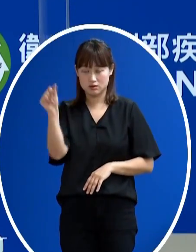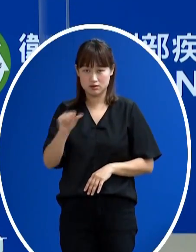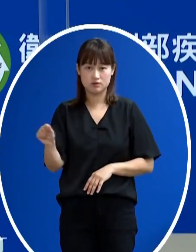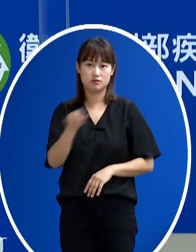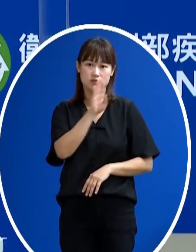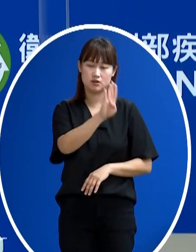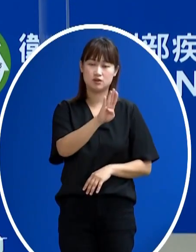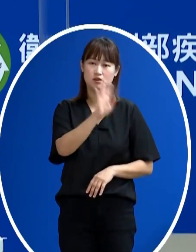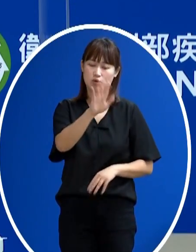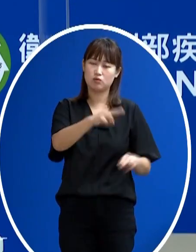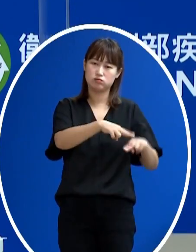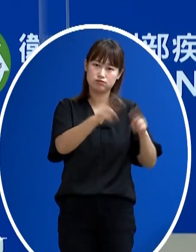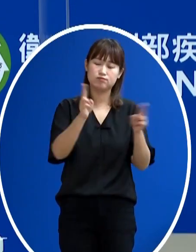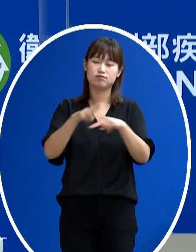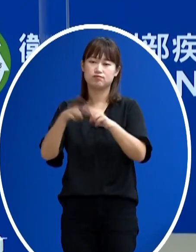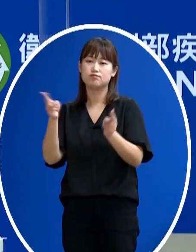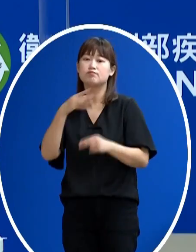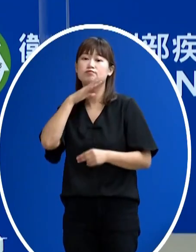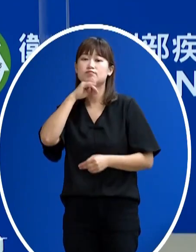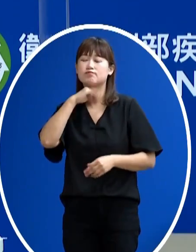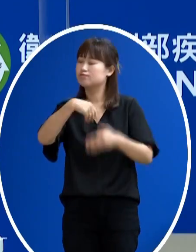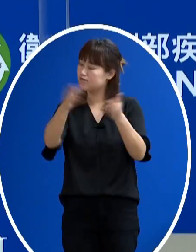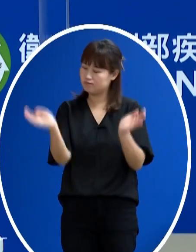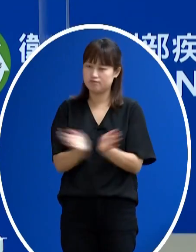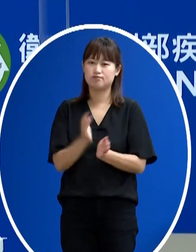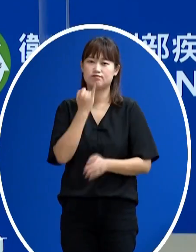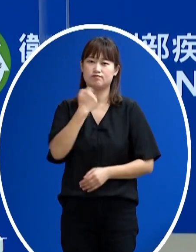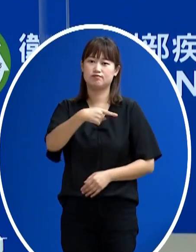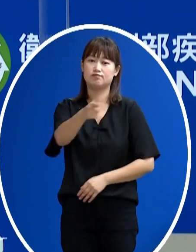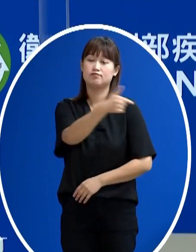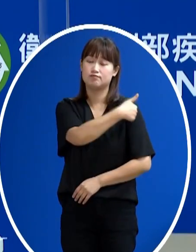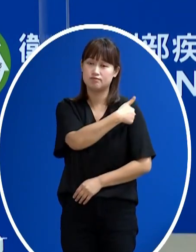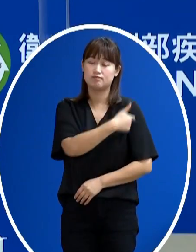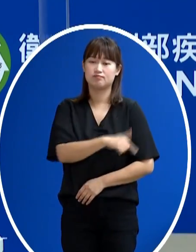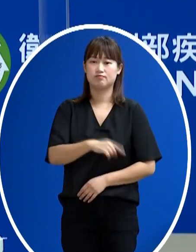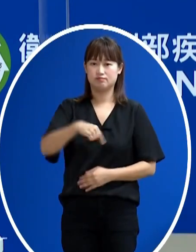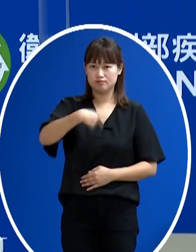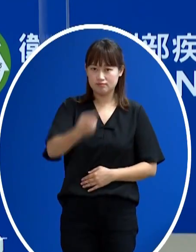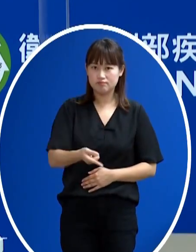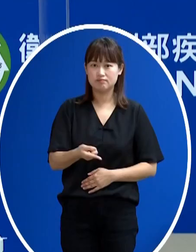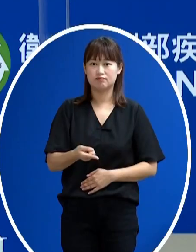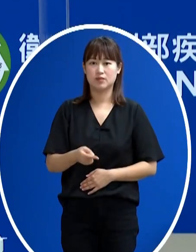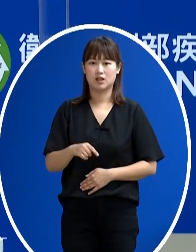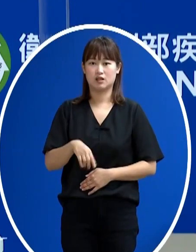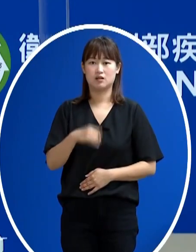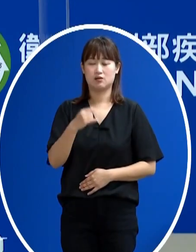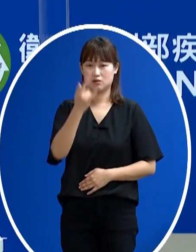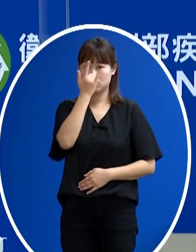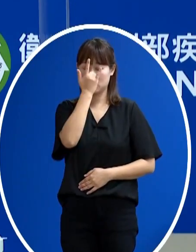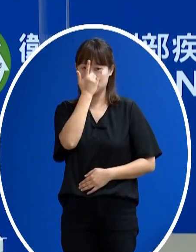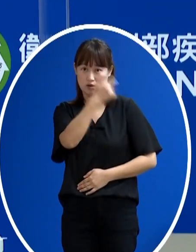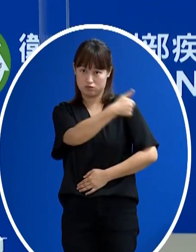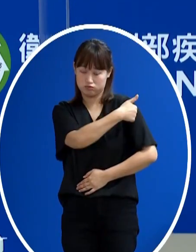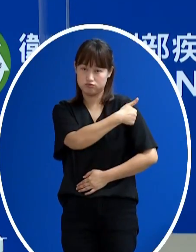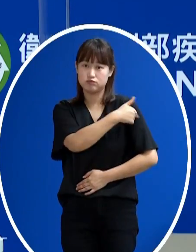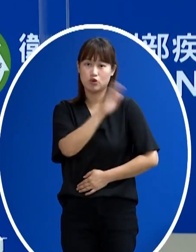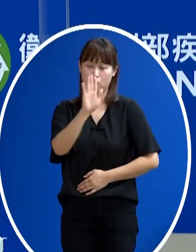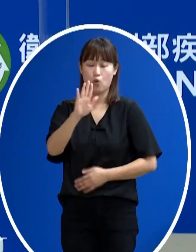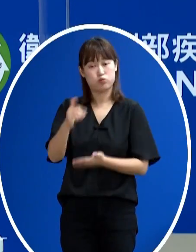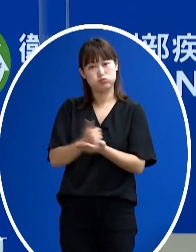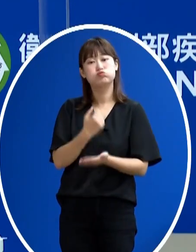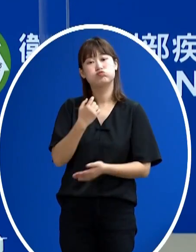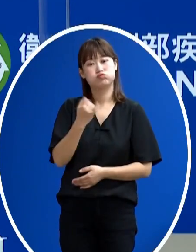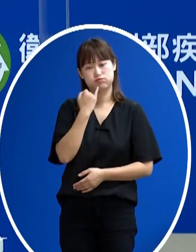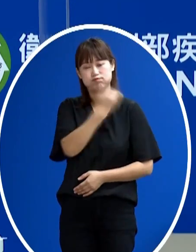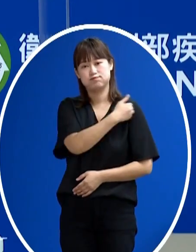已经开了所有的年龄层了哦。那再来下一集可能会有莫德纳的部分，那这莫德纳的部分可